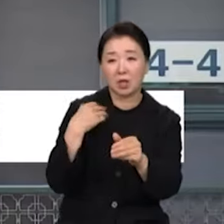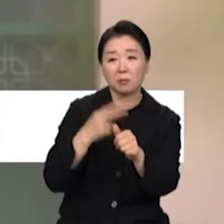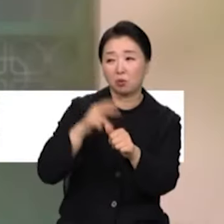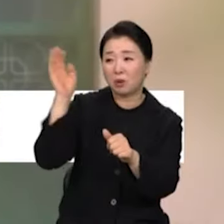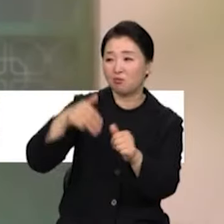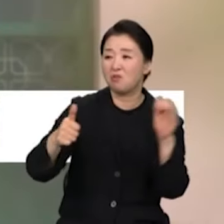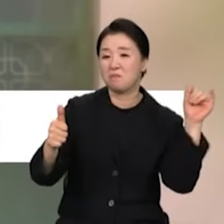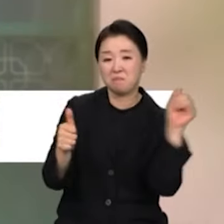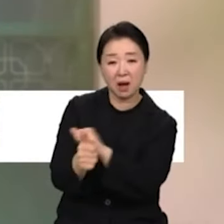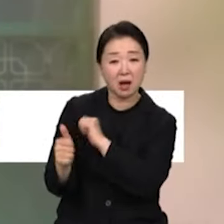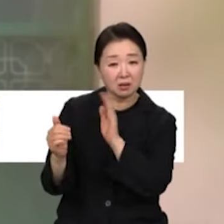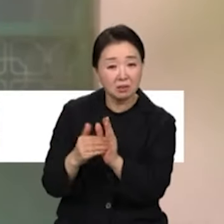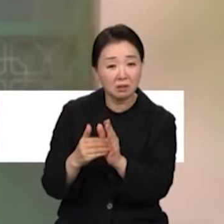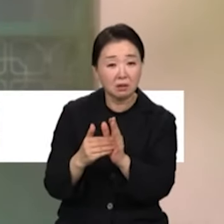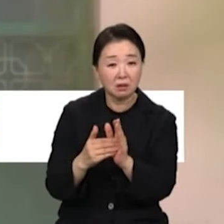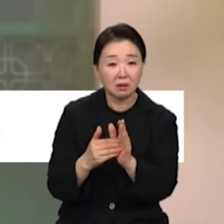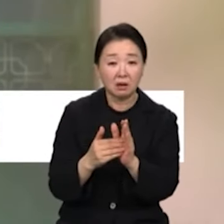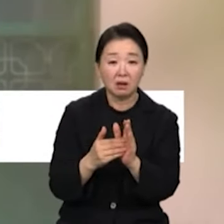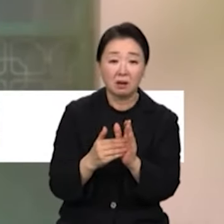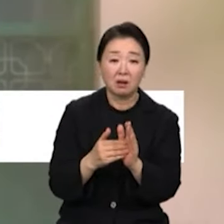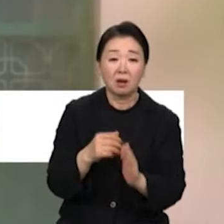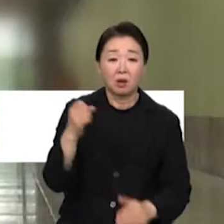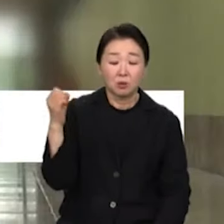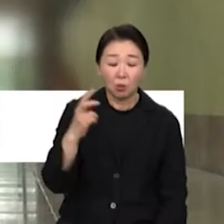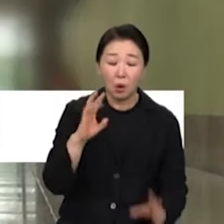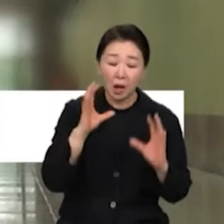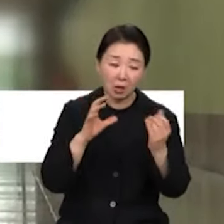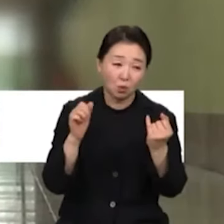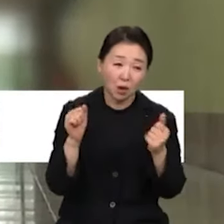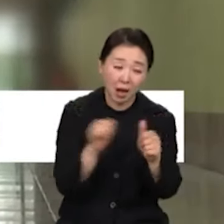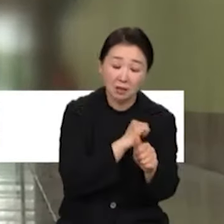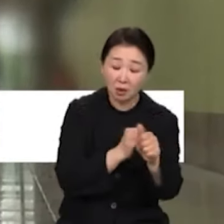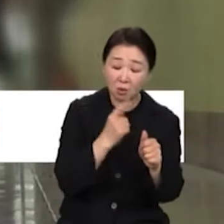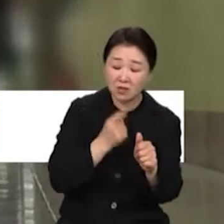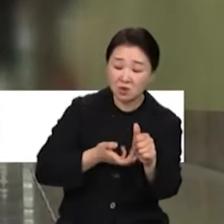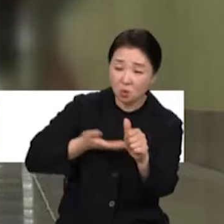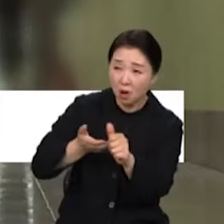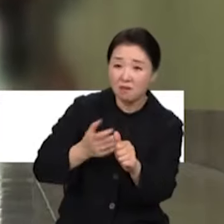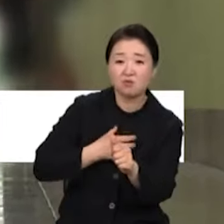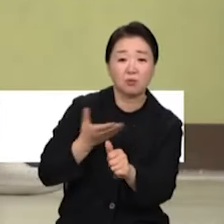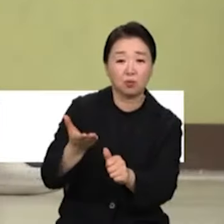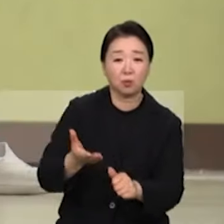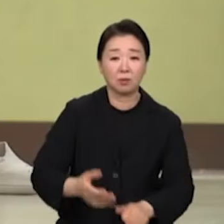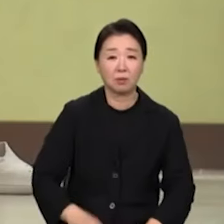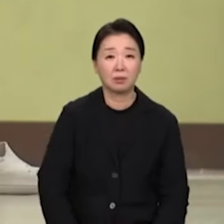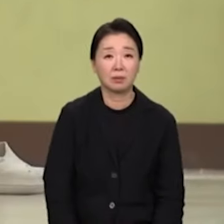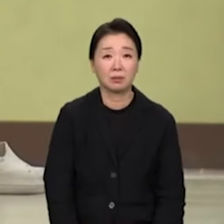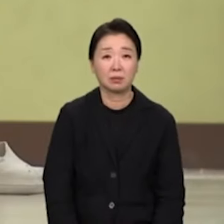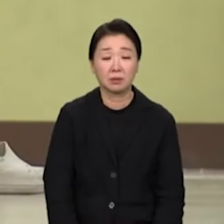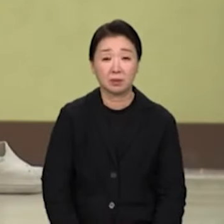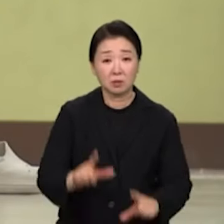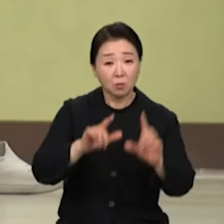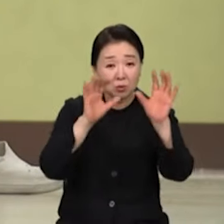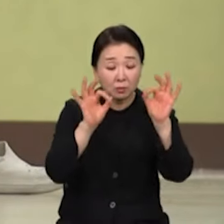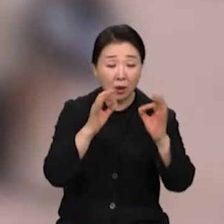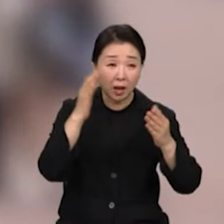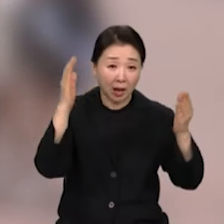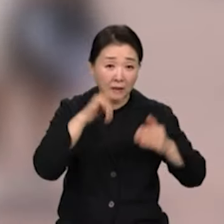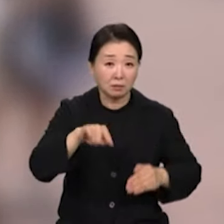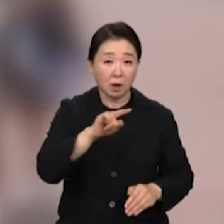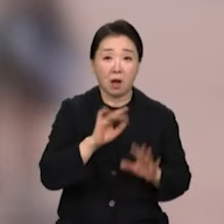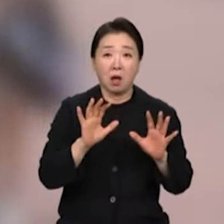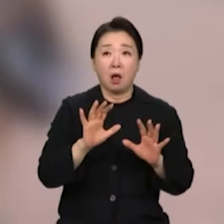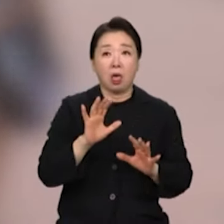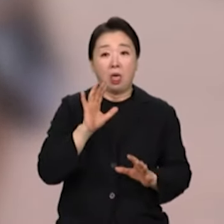폭행했습니다. 그러면서 부당 지도와 아동학대로 신고하겠다고 위협한 걸로 알려졌습니다. 이 모습을 본 학생들은